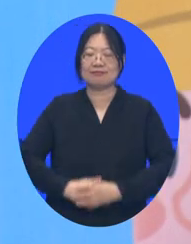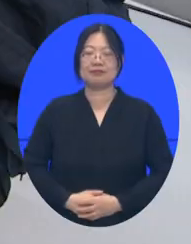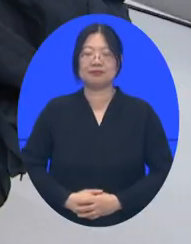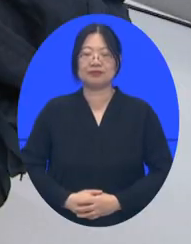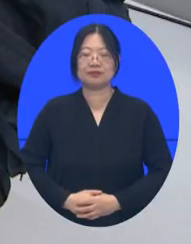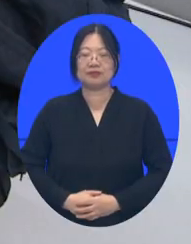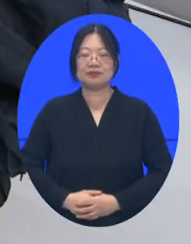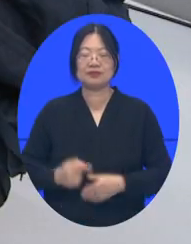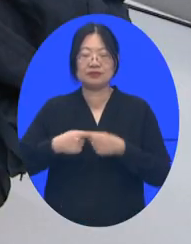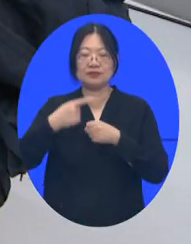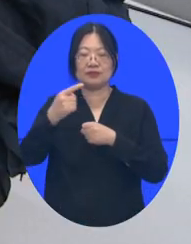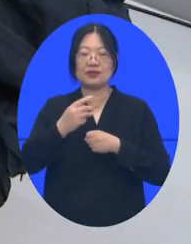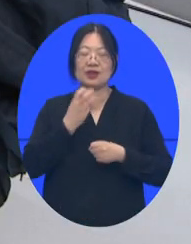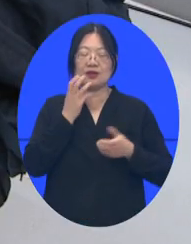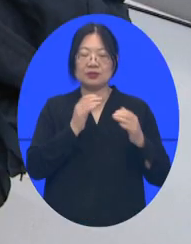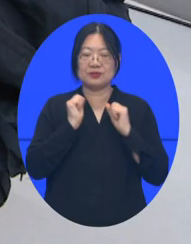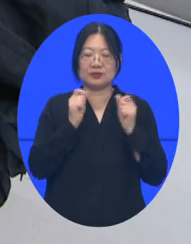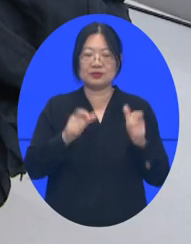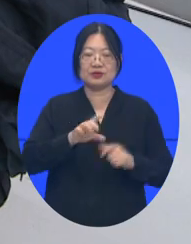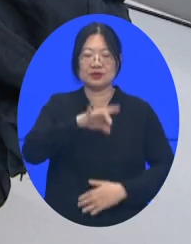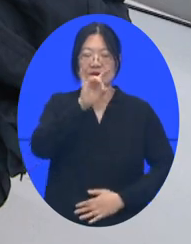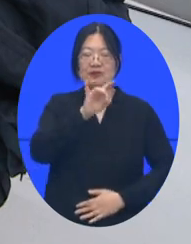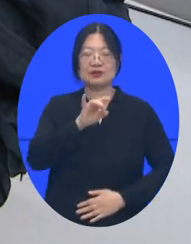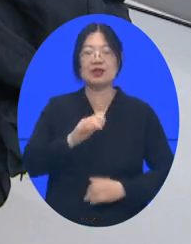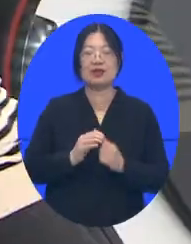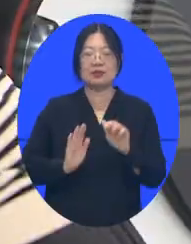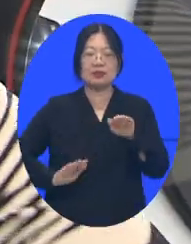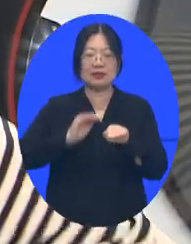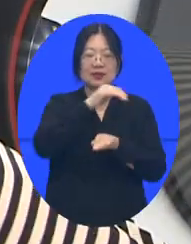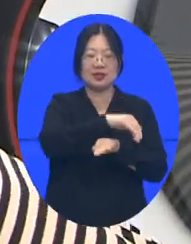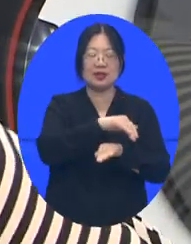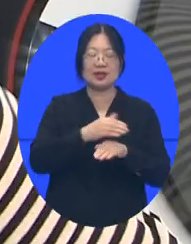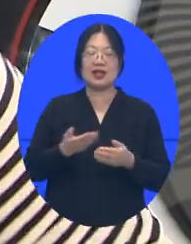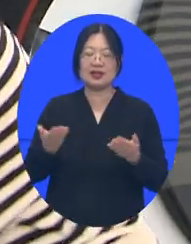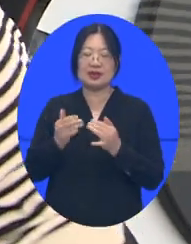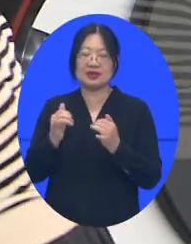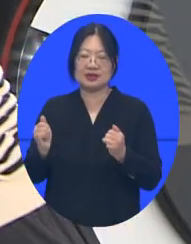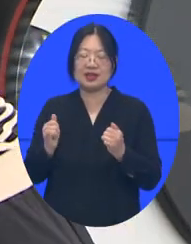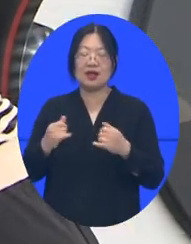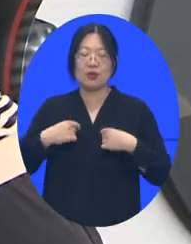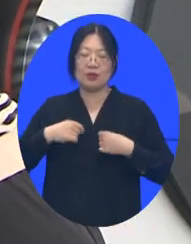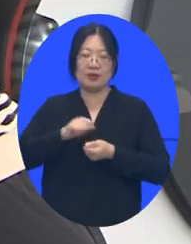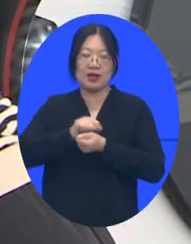하겠습니다. 도는 내년에 경기 북부 최초로 파주에 노동자